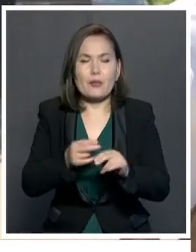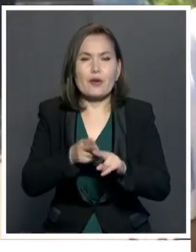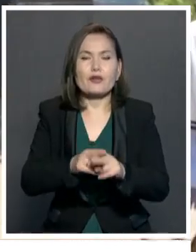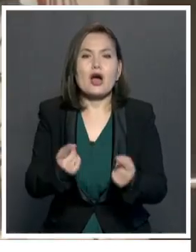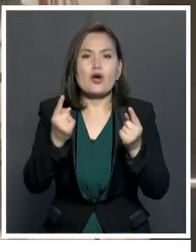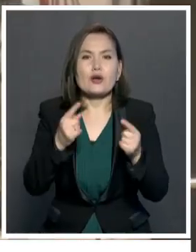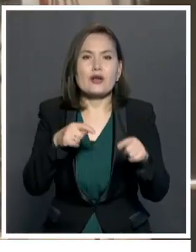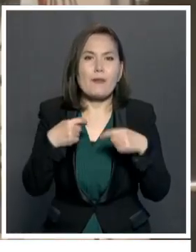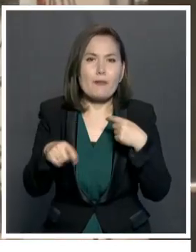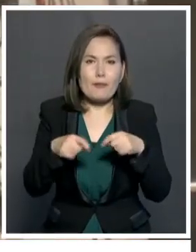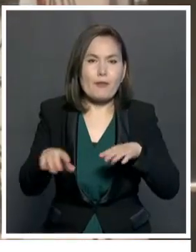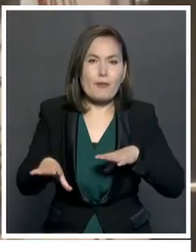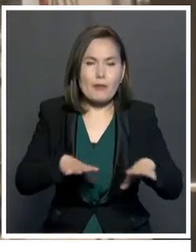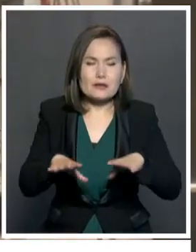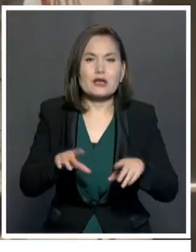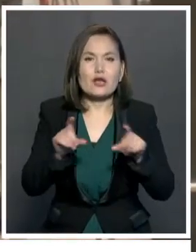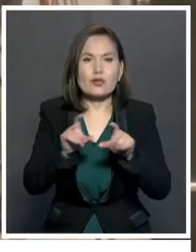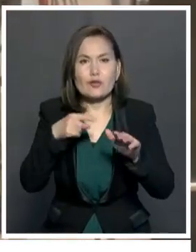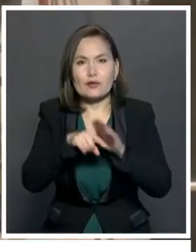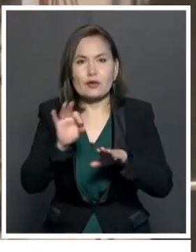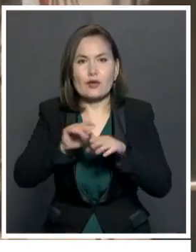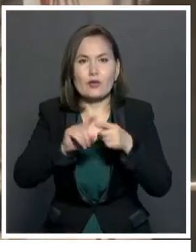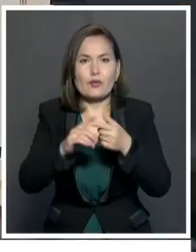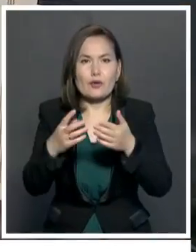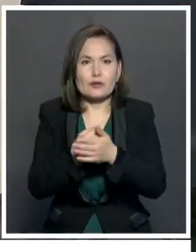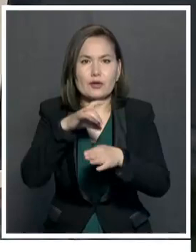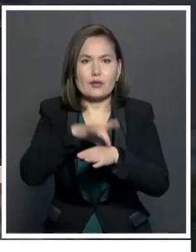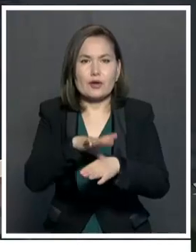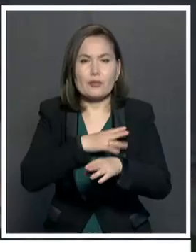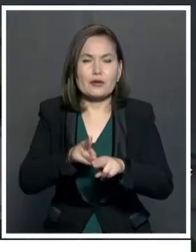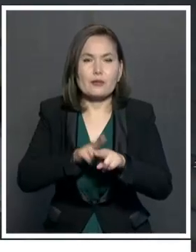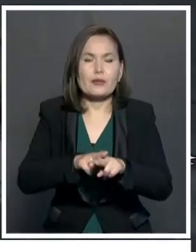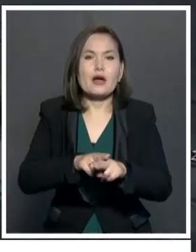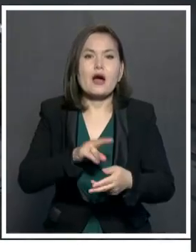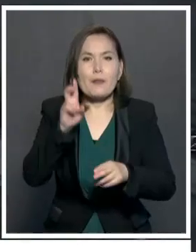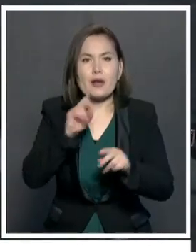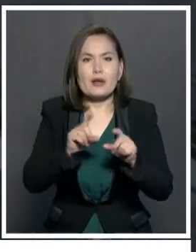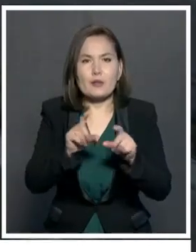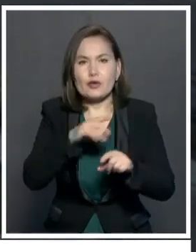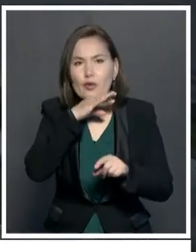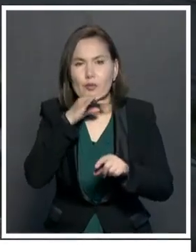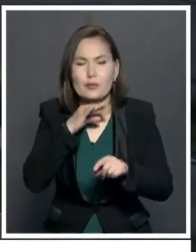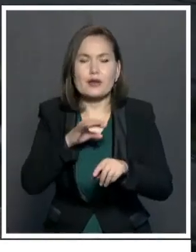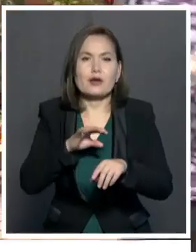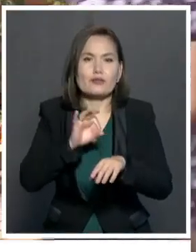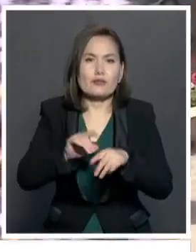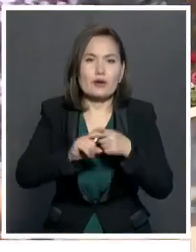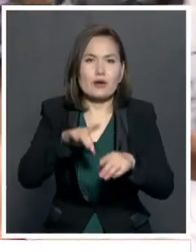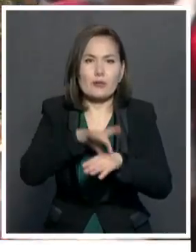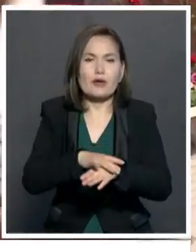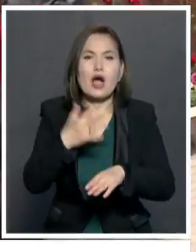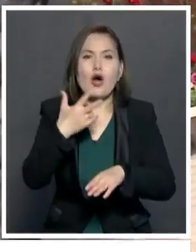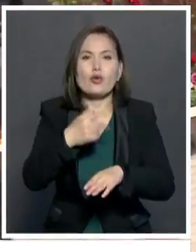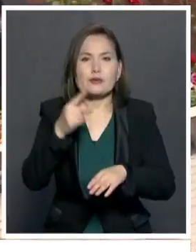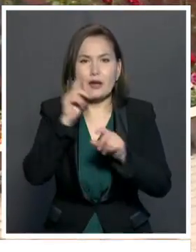базарларда және қоғамдық көліктерде жұқтырған. Сондай-ақ соңғы кездері инфекция жұқтыру дерегі мекемелер мен ұжымдарда көптеп тіркелуде. Қазір шаһардағы